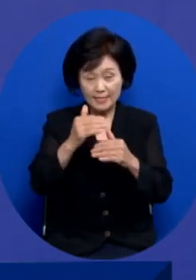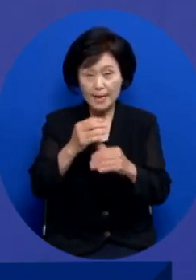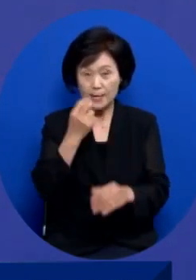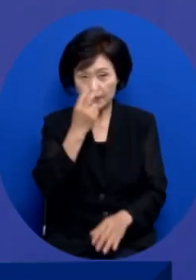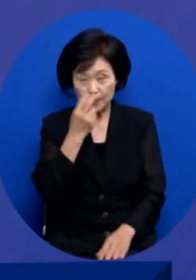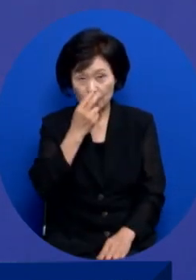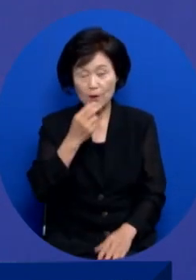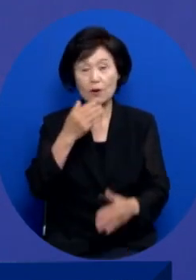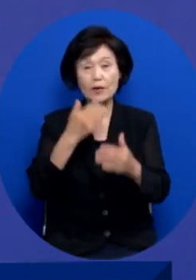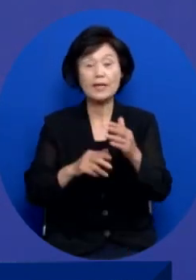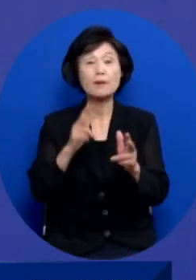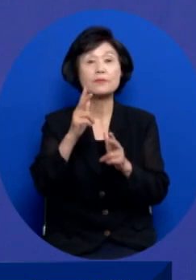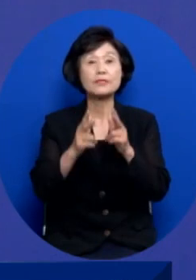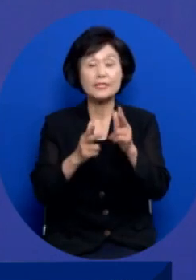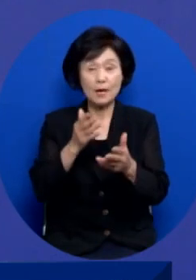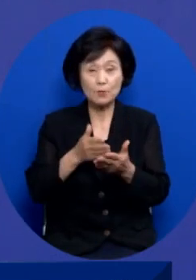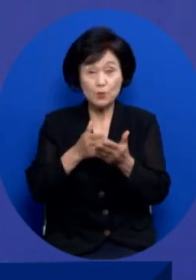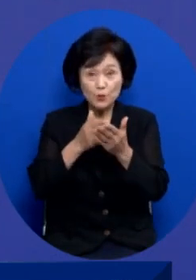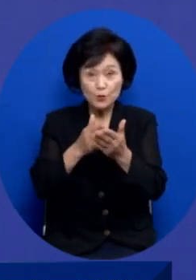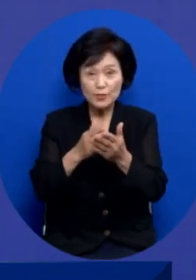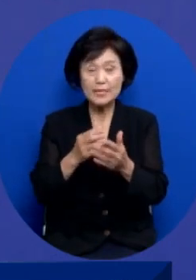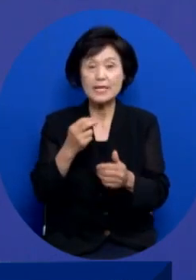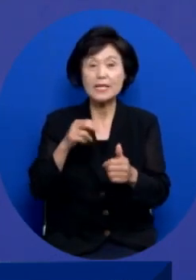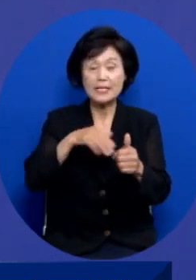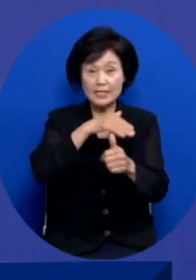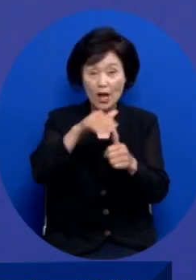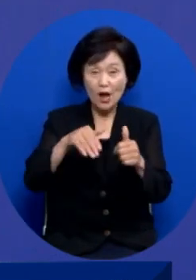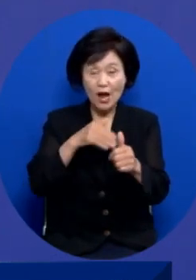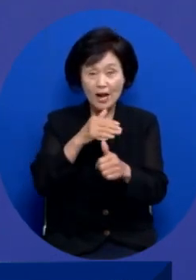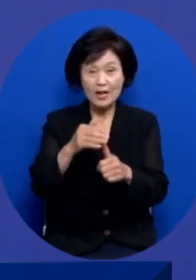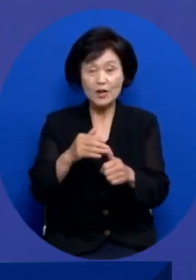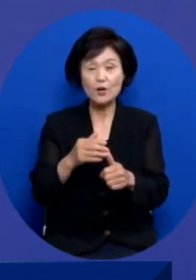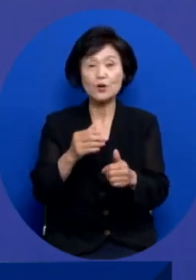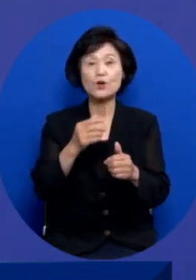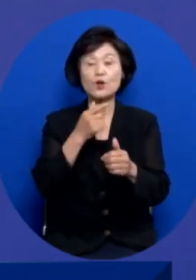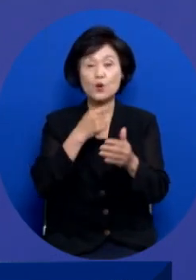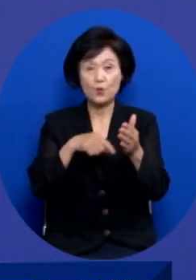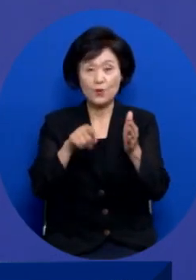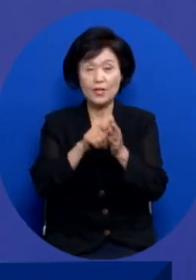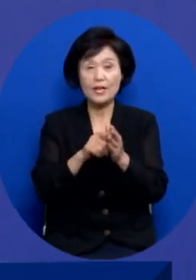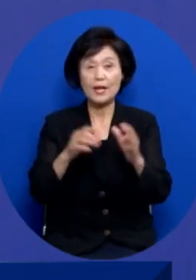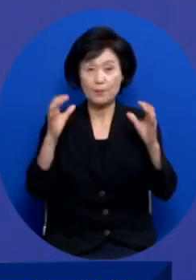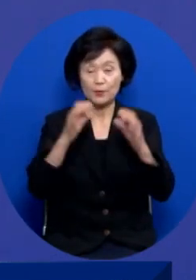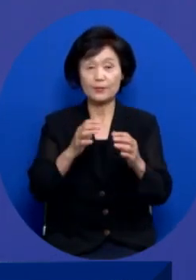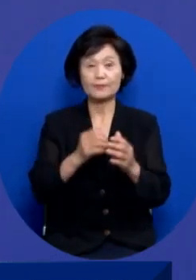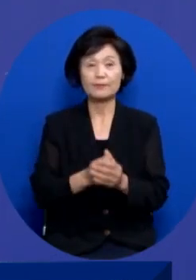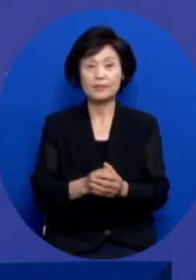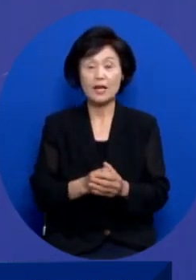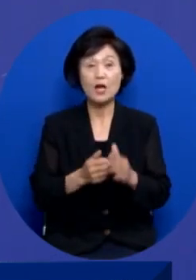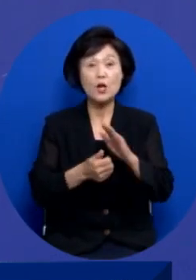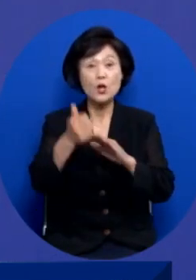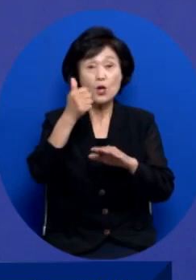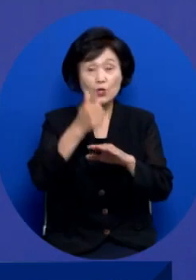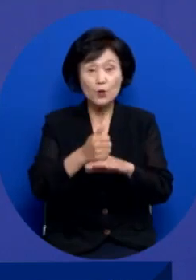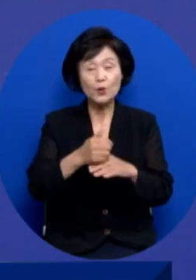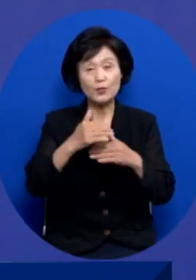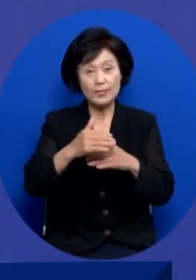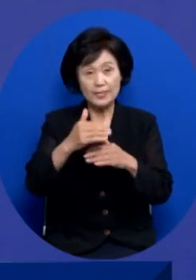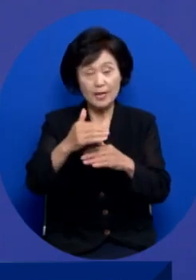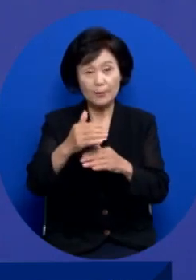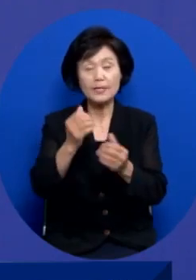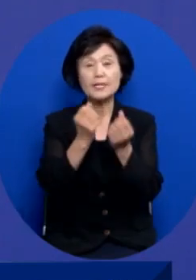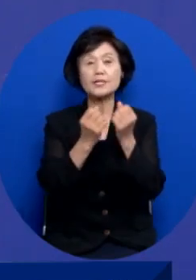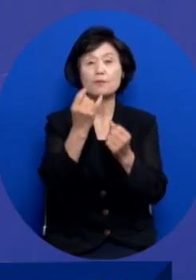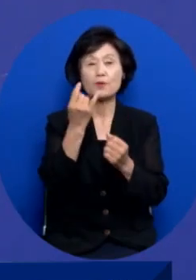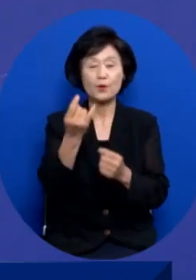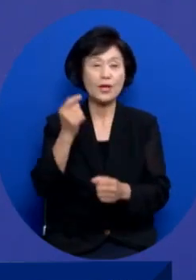남은 사업들의 추진 사항을 확인하기 위한 시간을 가졌습니다 45주년 기념사업의 성공적 진행을 위해 진행된 간담회